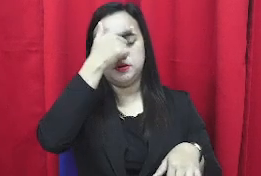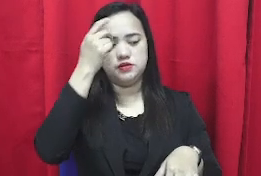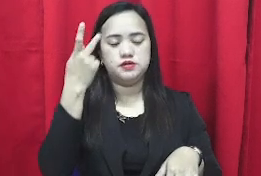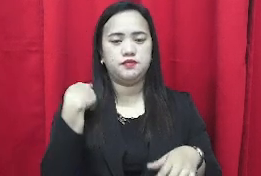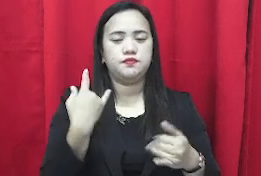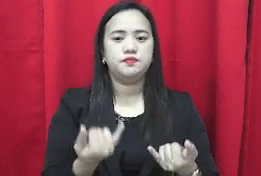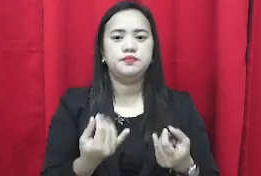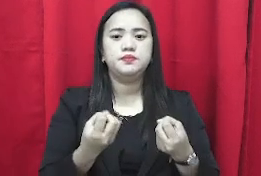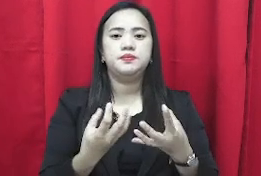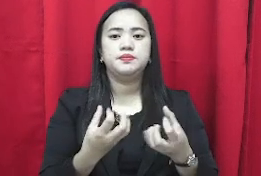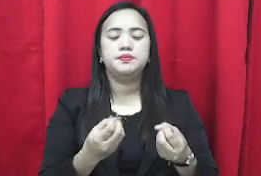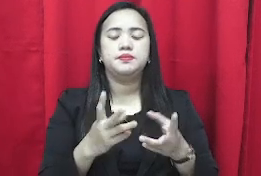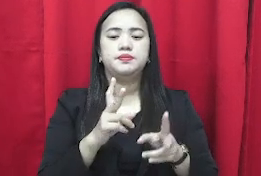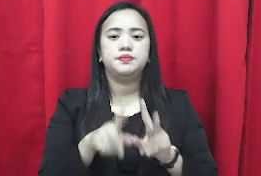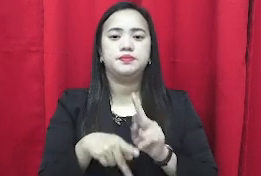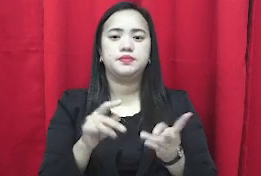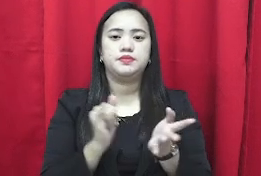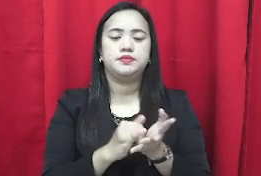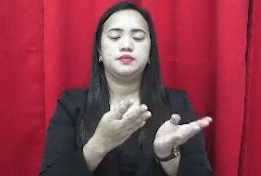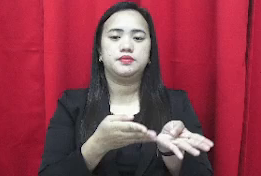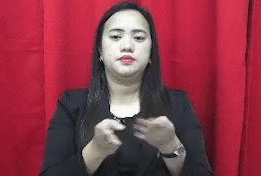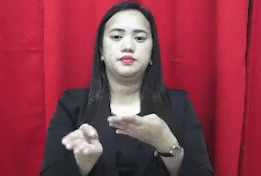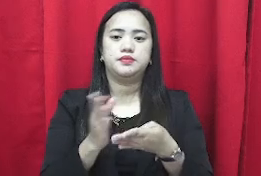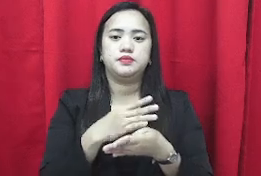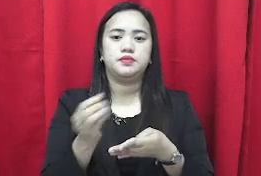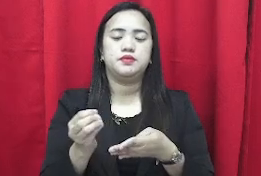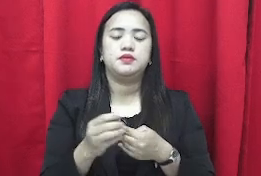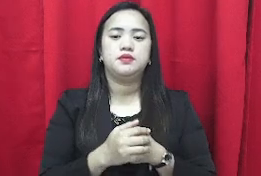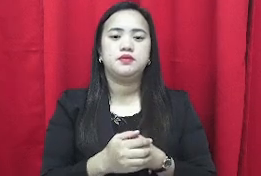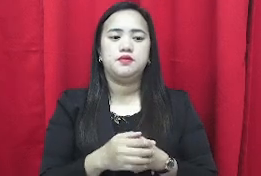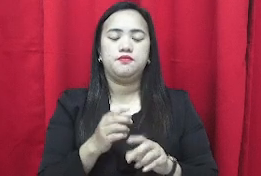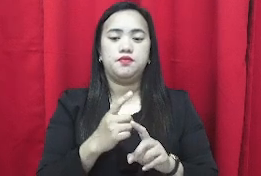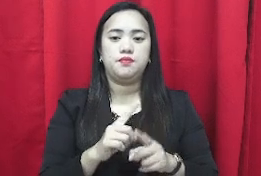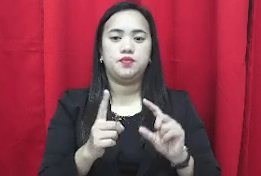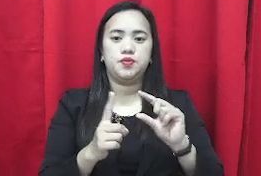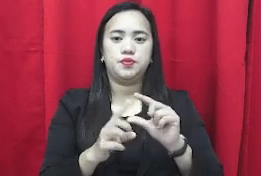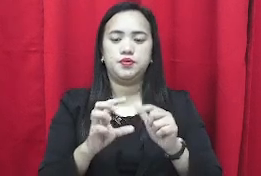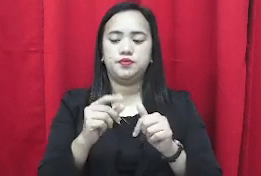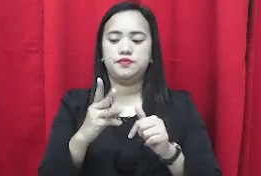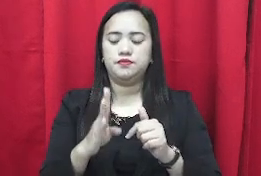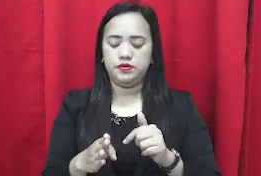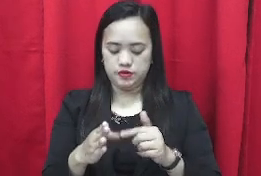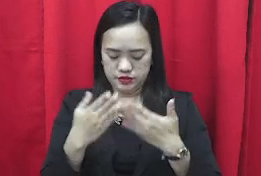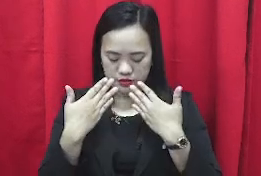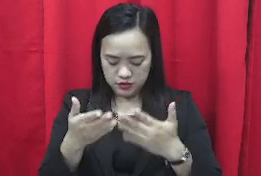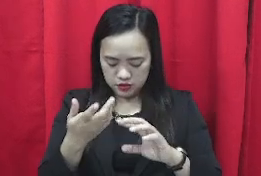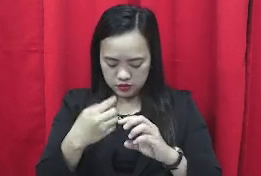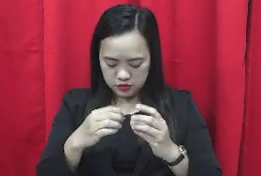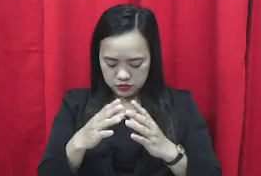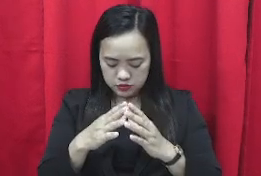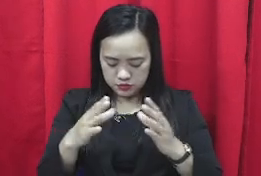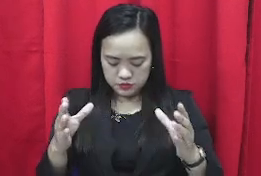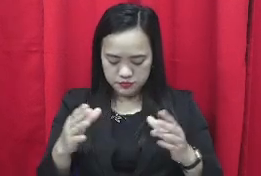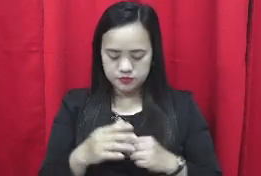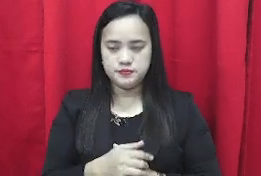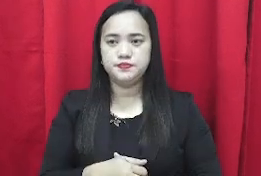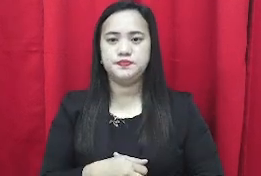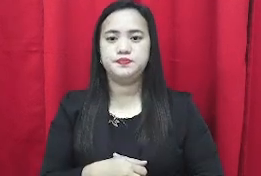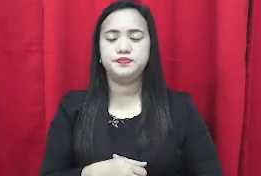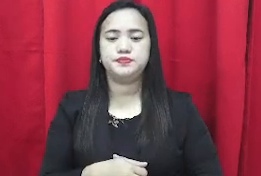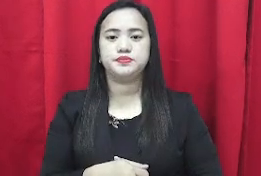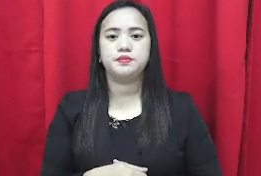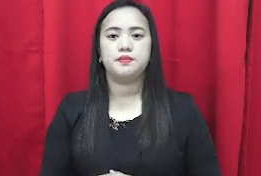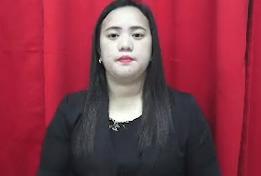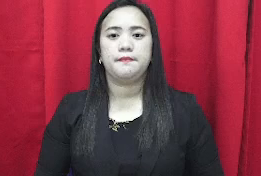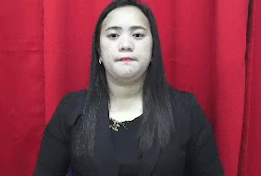ah hinandang pagpapala na magmumula sa salita ng Diyos maraming salamat at magandang tanghali mo Amen sir Rudy